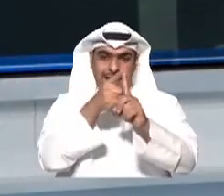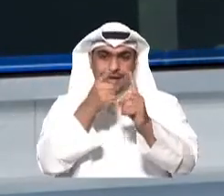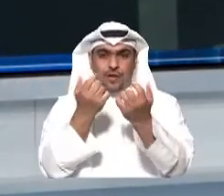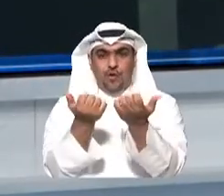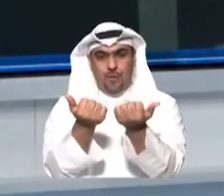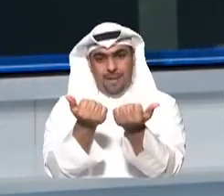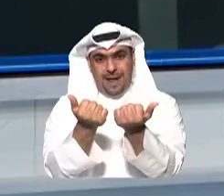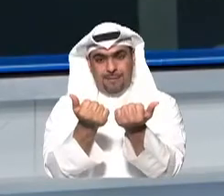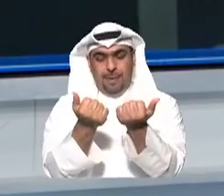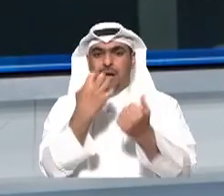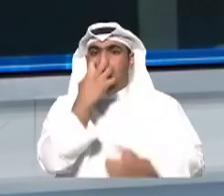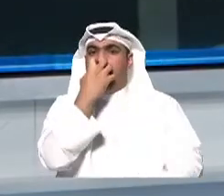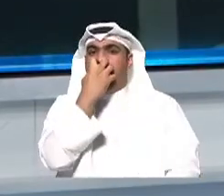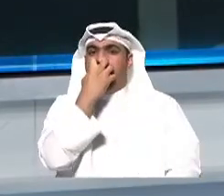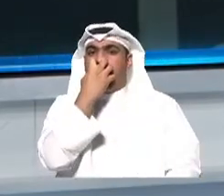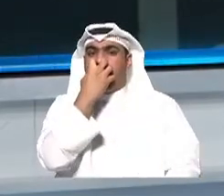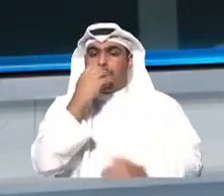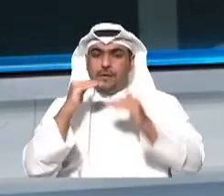41 إلى 43 درجة مئوية، ومن